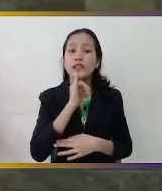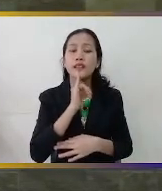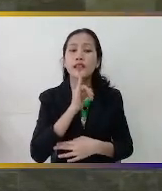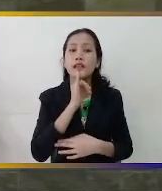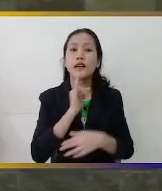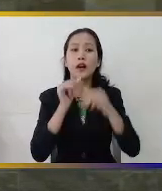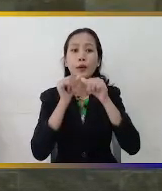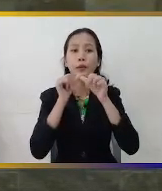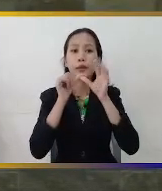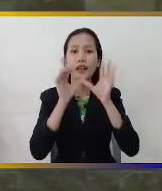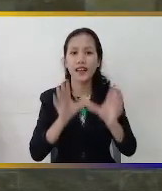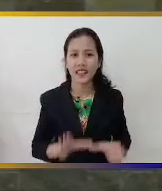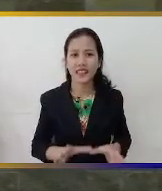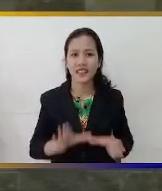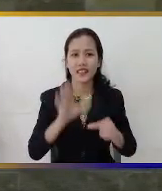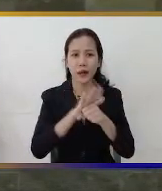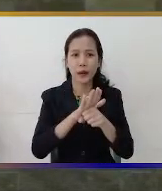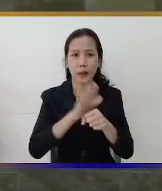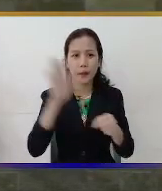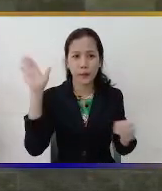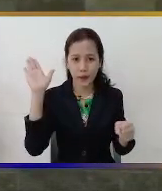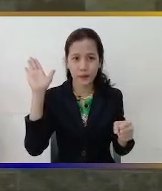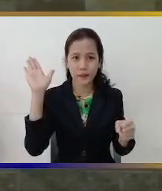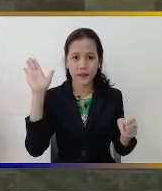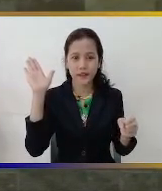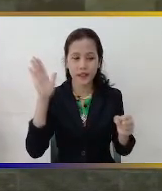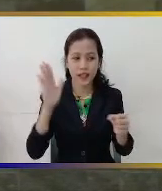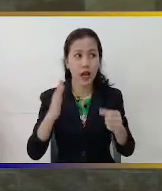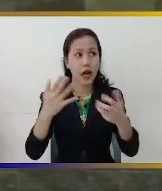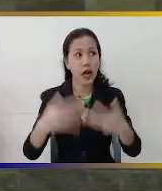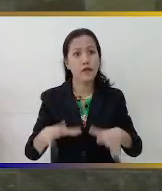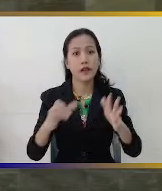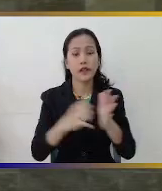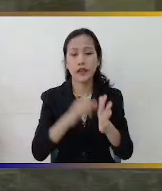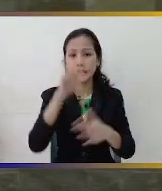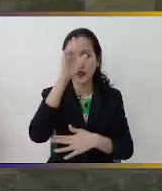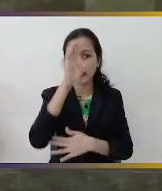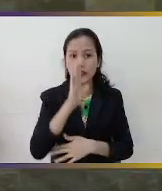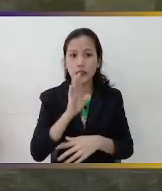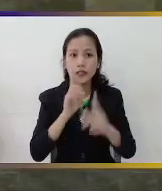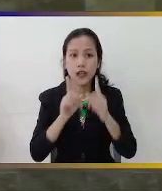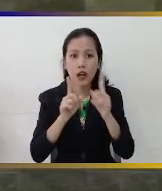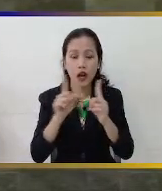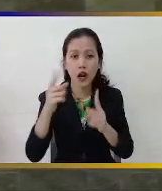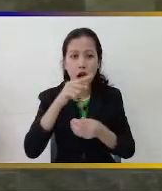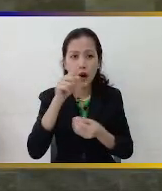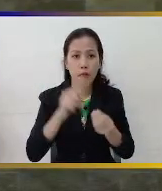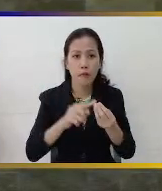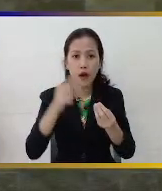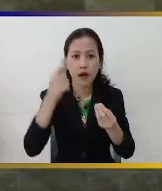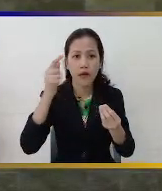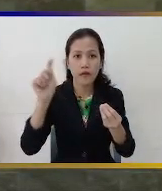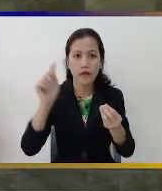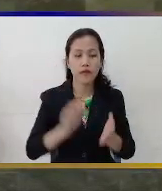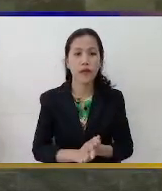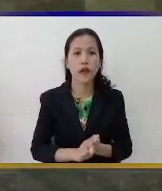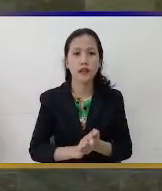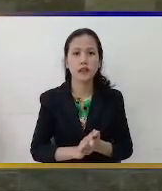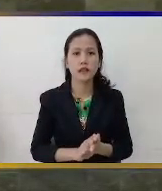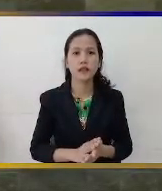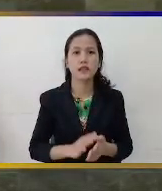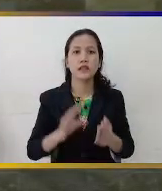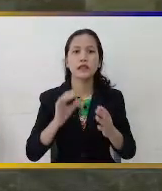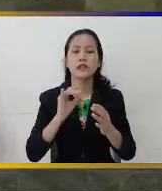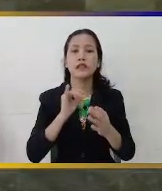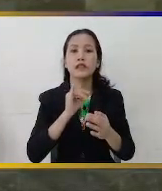So makikita nyo po dito, after ng Diyos idinil ang Israel, after ng Diyos idinil yung mga capitals ng Israel, after ng Diyos idinil yung